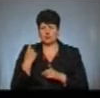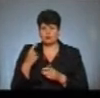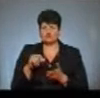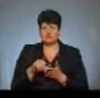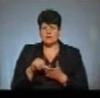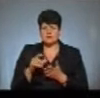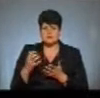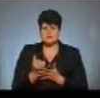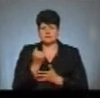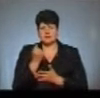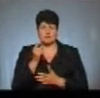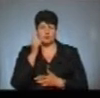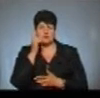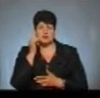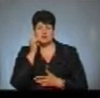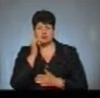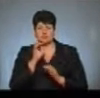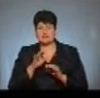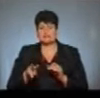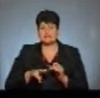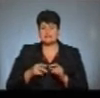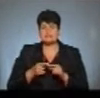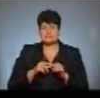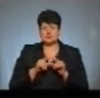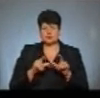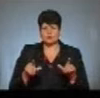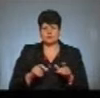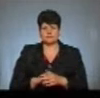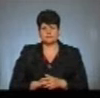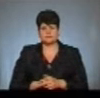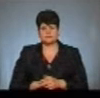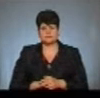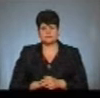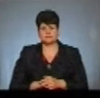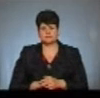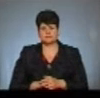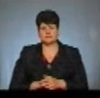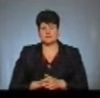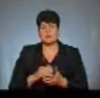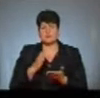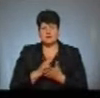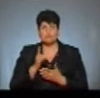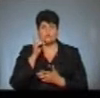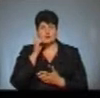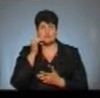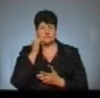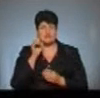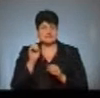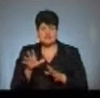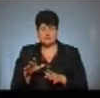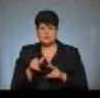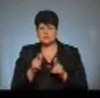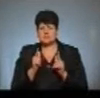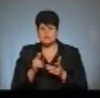учасників виявили мобільний телефон, розповідає директор цієї школи Олег Літинський. Мав телефон мобільний і його не здав. То